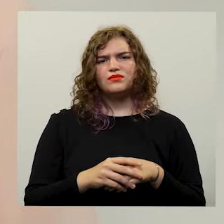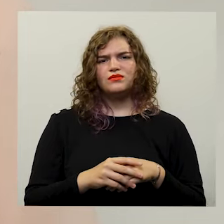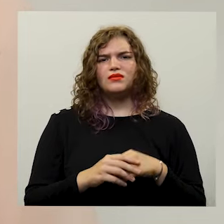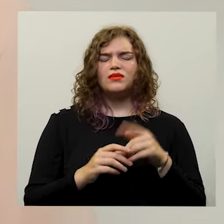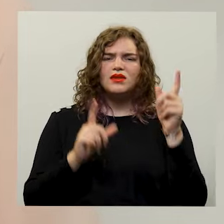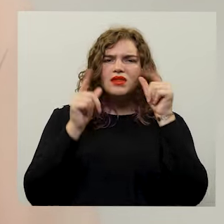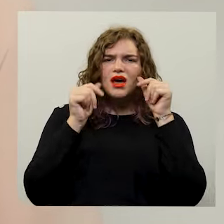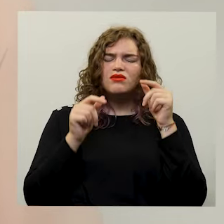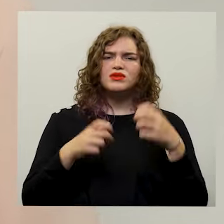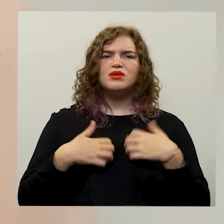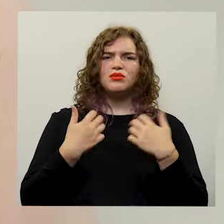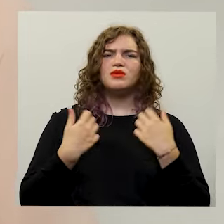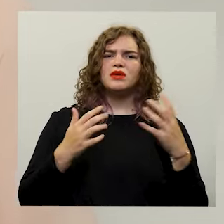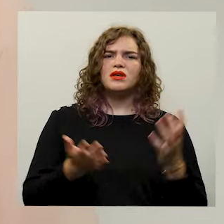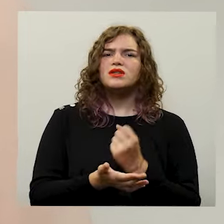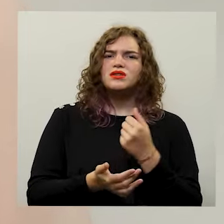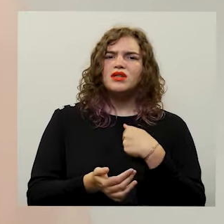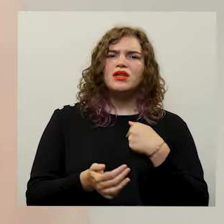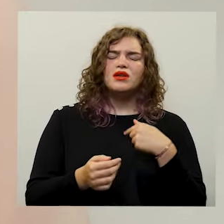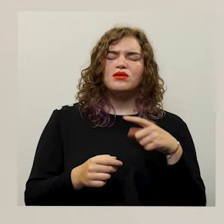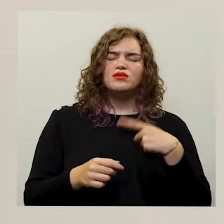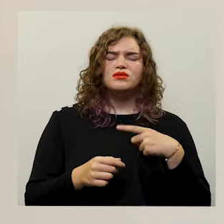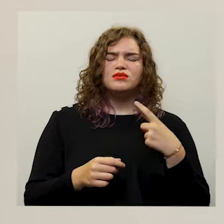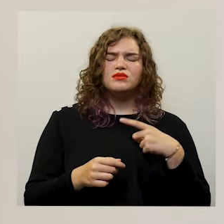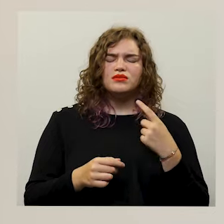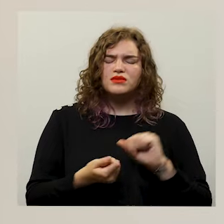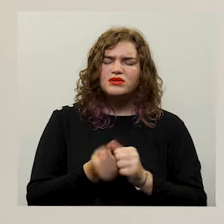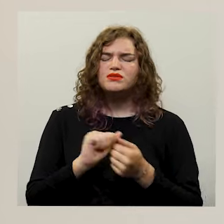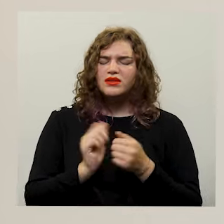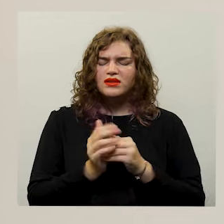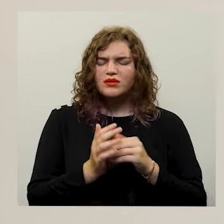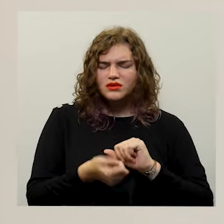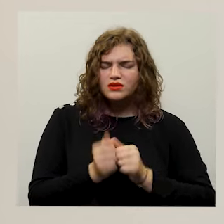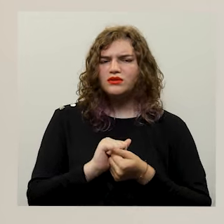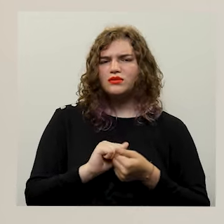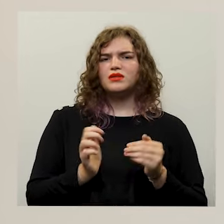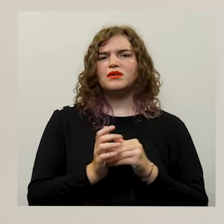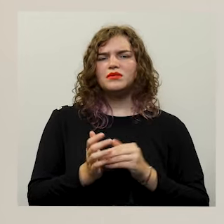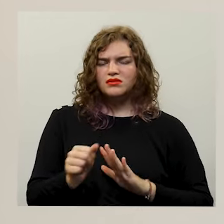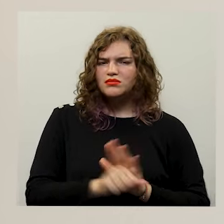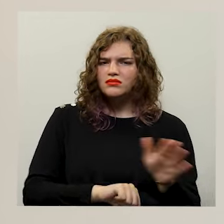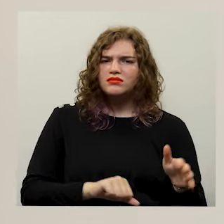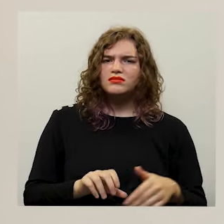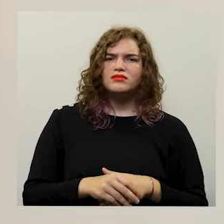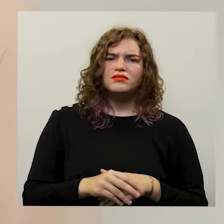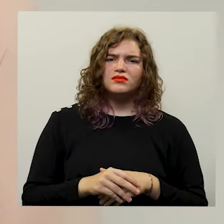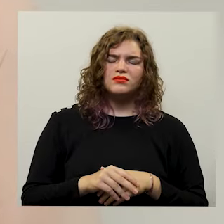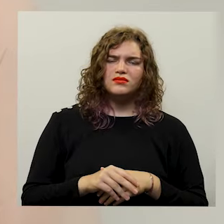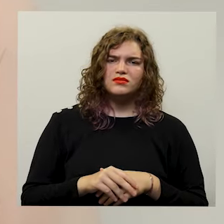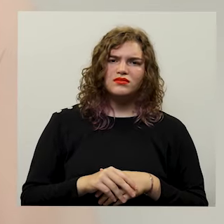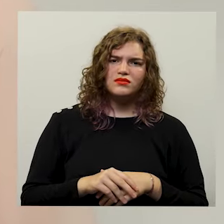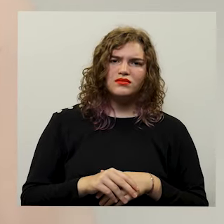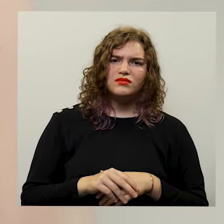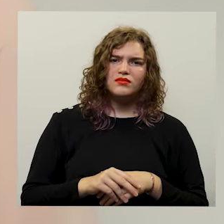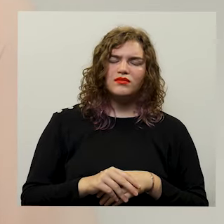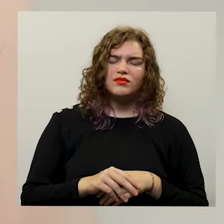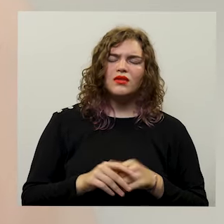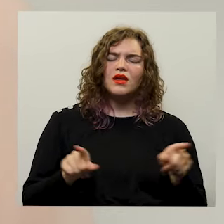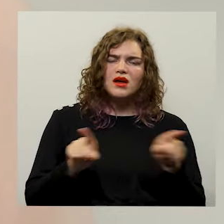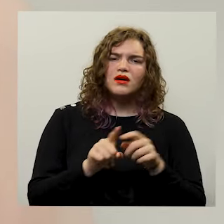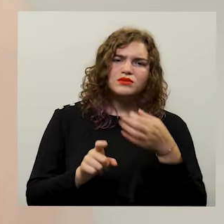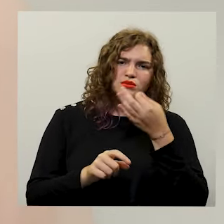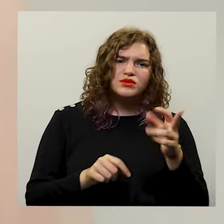bucură, câștigă. Eu sunt o luptă, îmi spuneam așa, eu trebuie să lupt, trebuie să fiu biruitoare. Chiar i-am spus fratelui